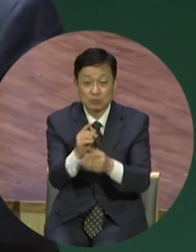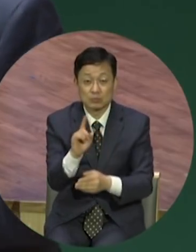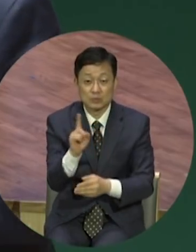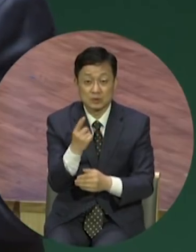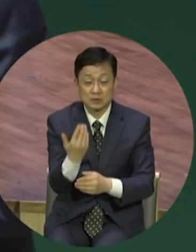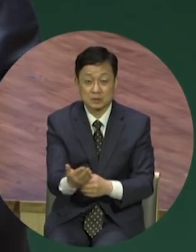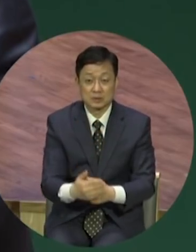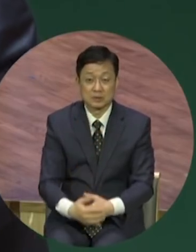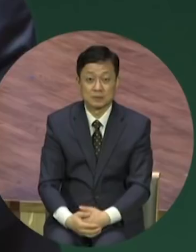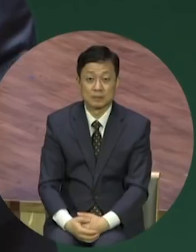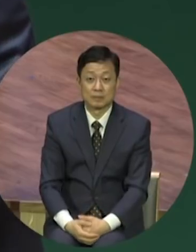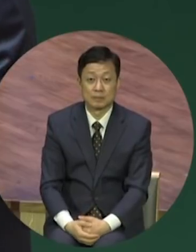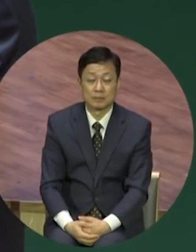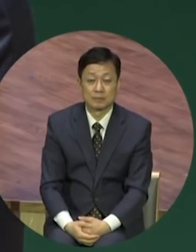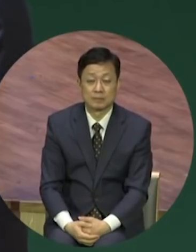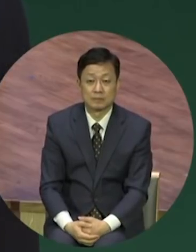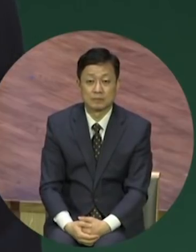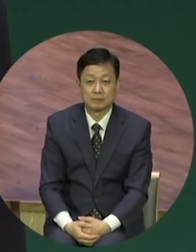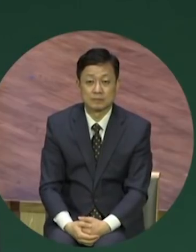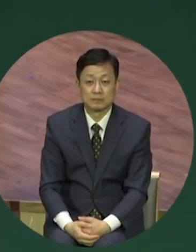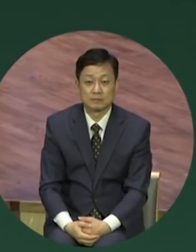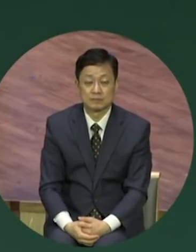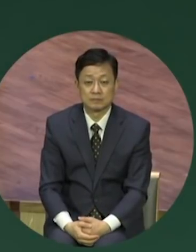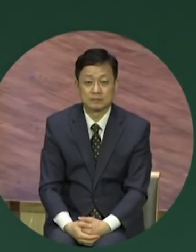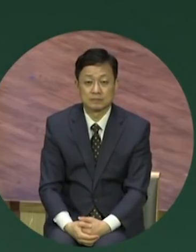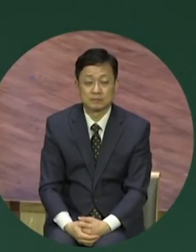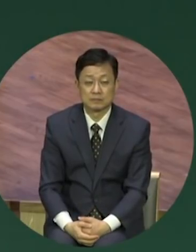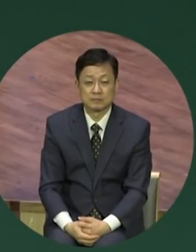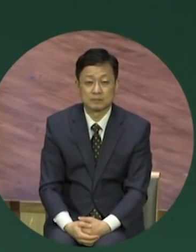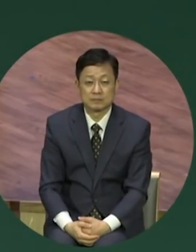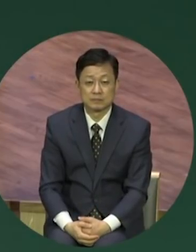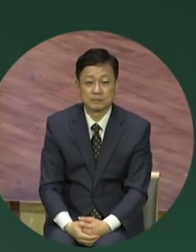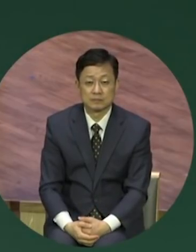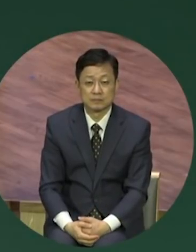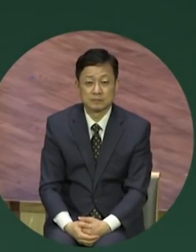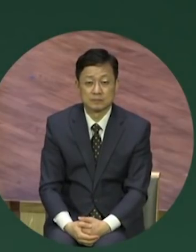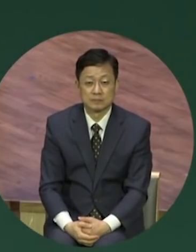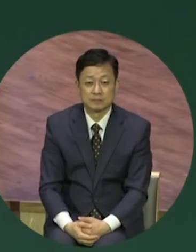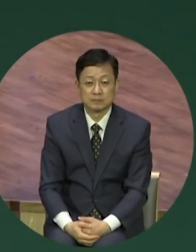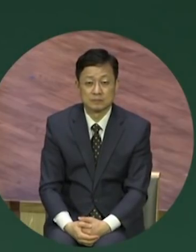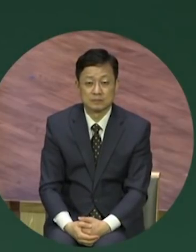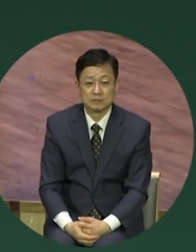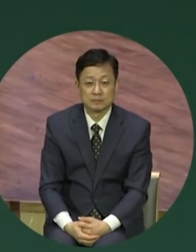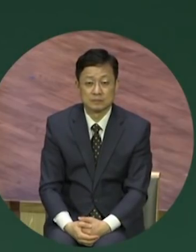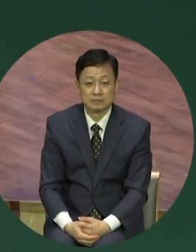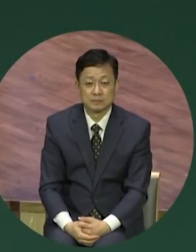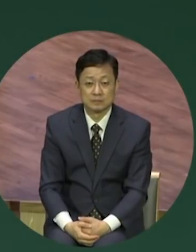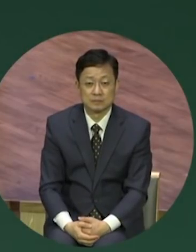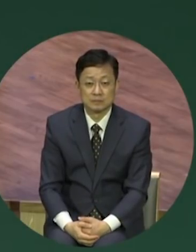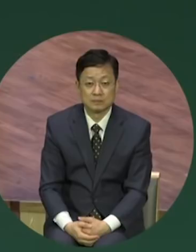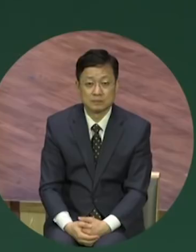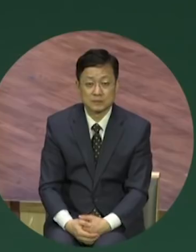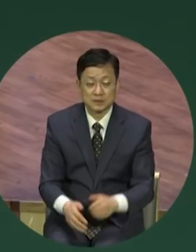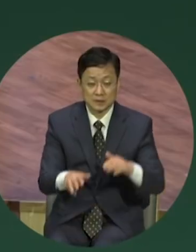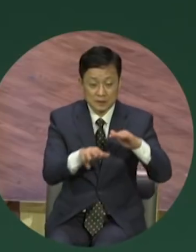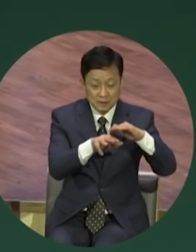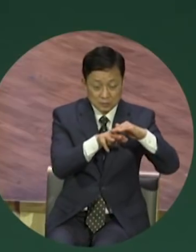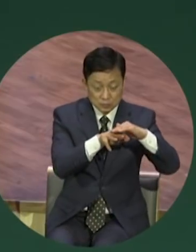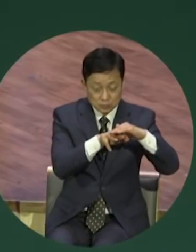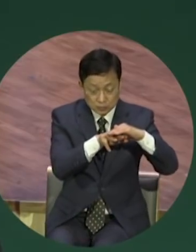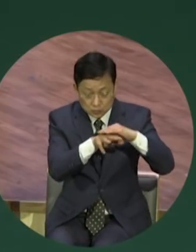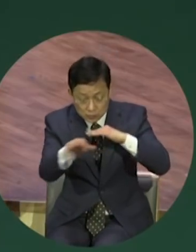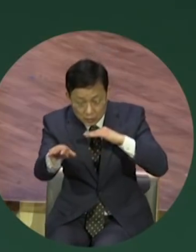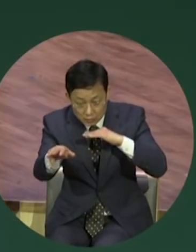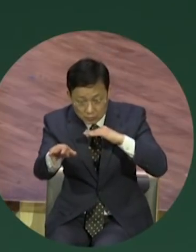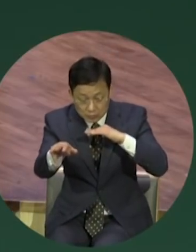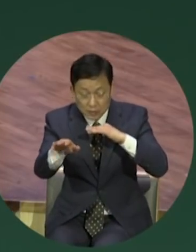really? 출애굽 광야에다가 지금 연합군이 출동했어. The Exodus, the wilderness, and now the united forces. 출애굽의 고난이